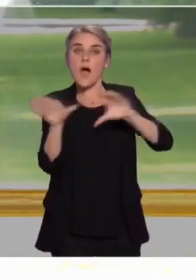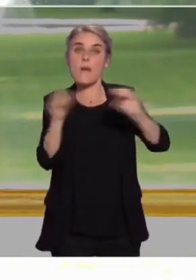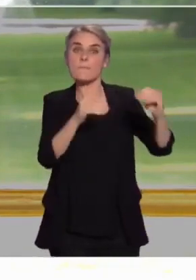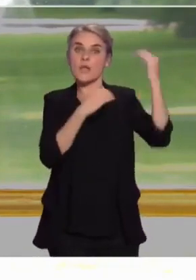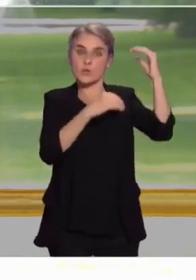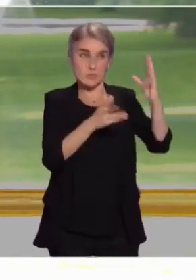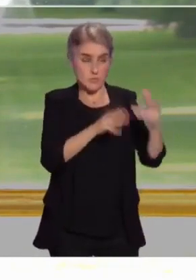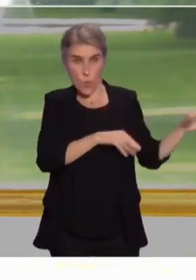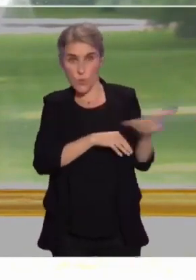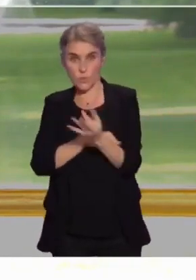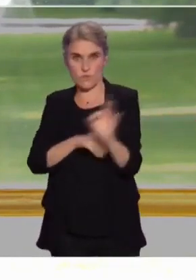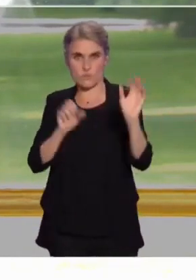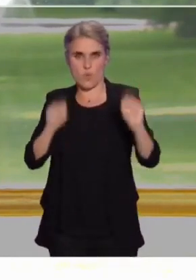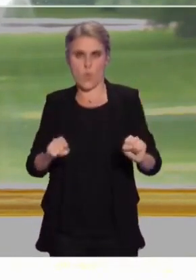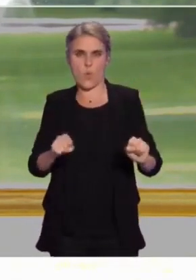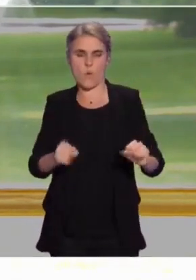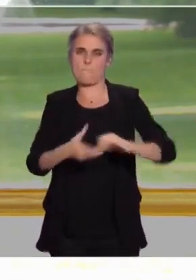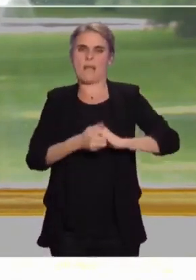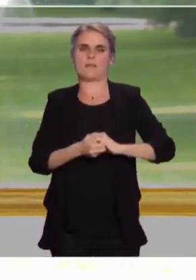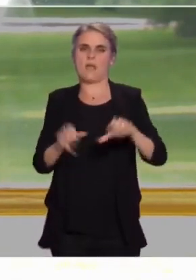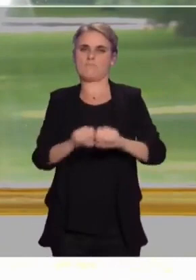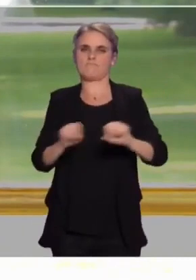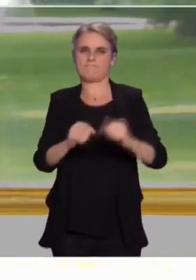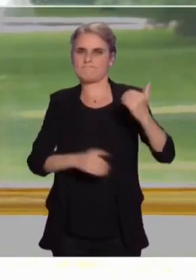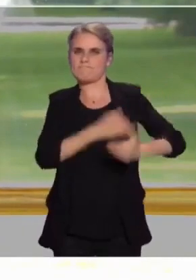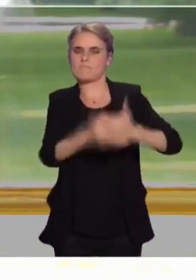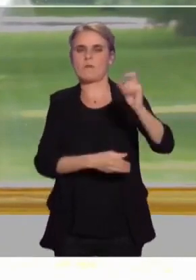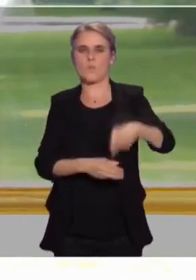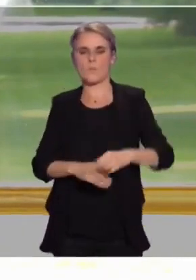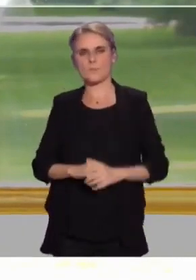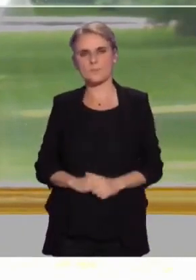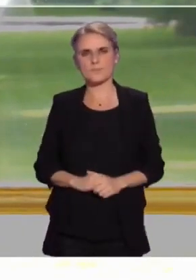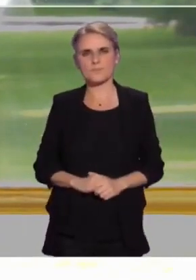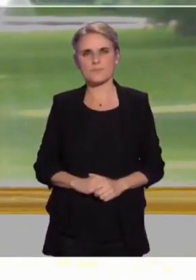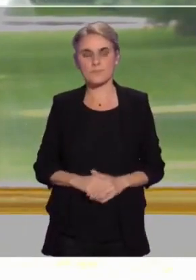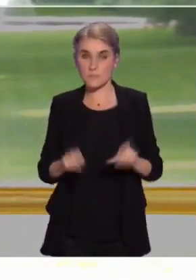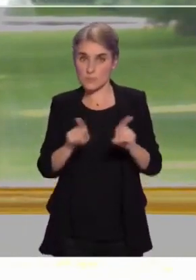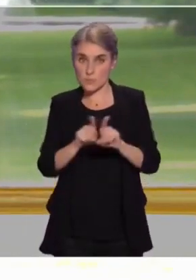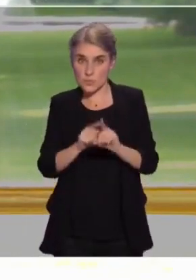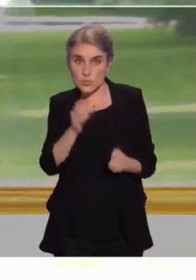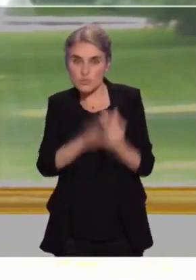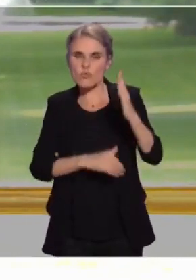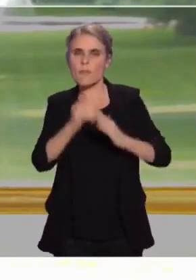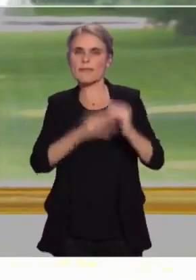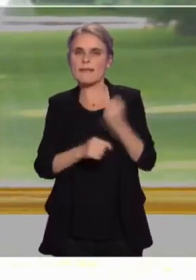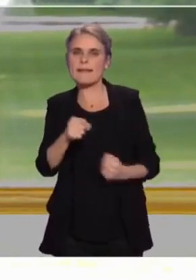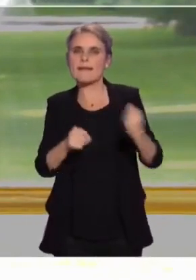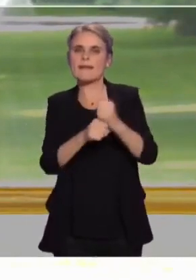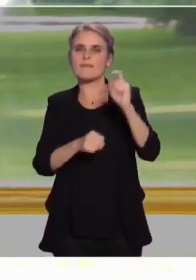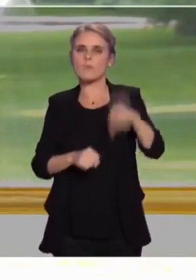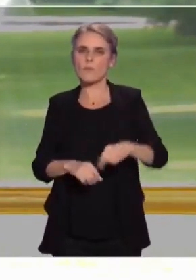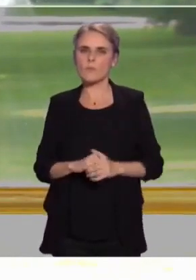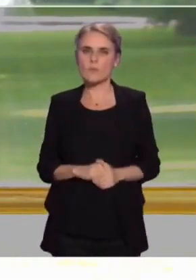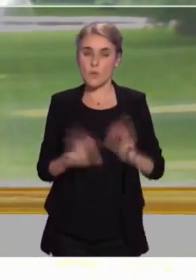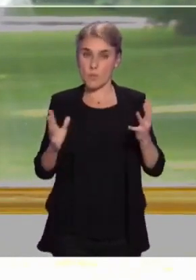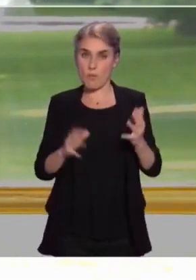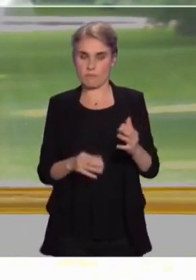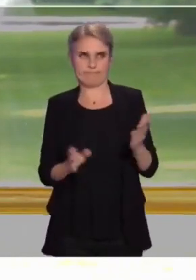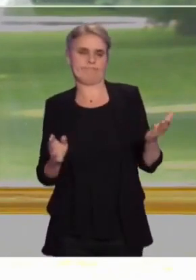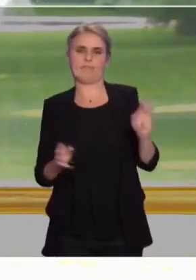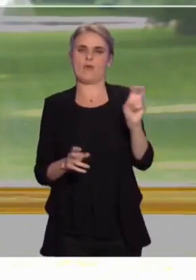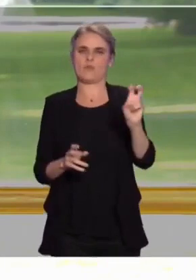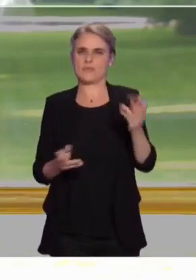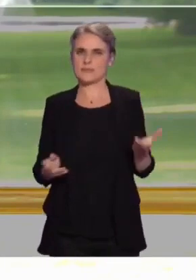productif il nous faut aussi créer les emplois de demain par la re construction écologique